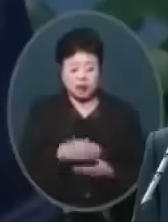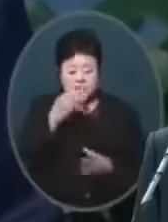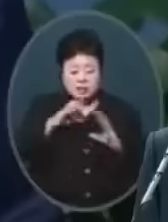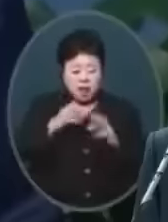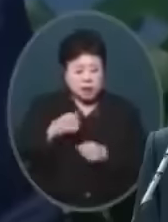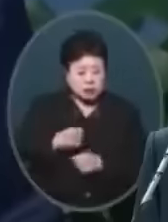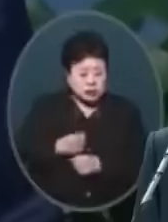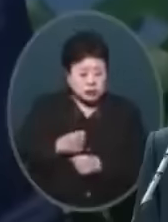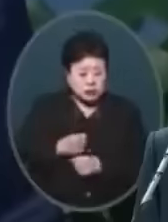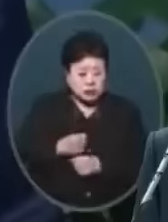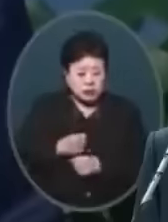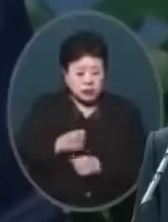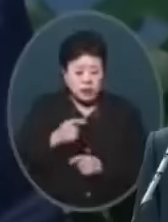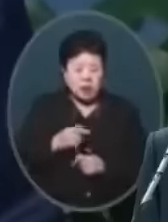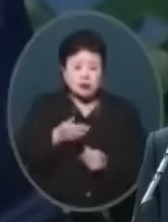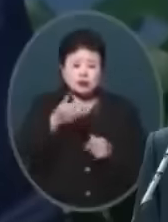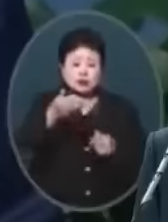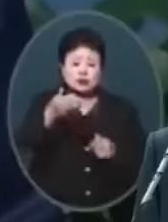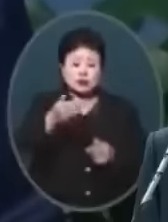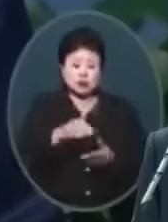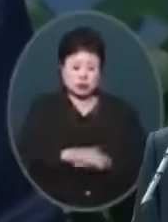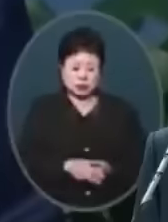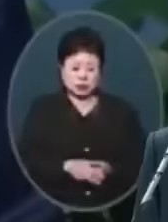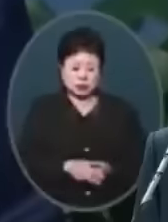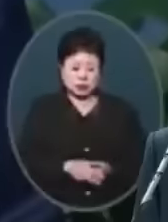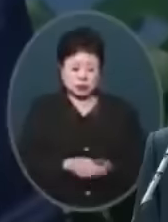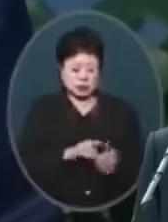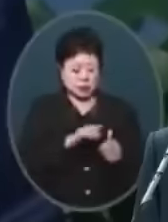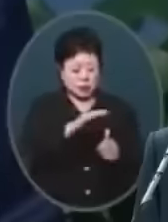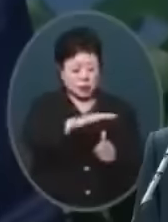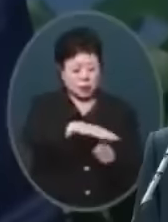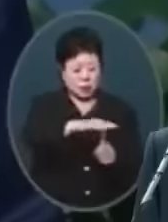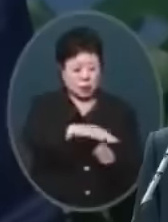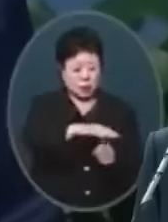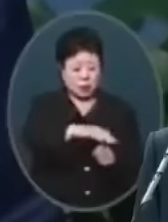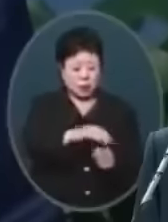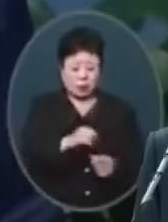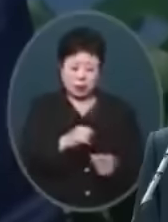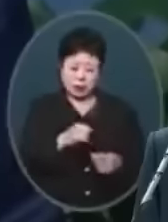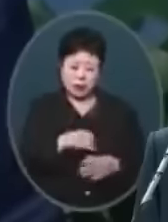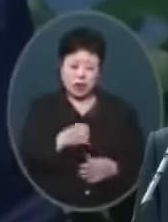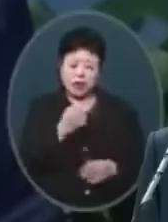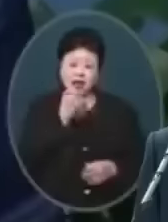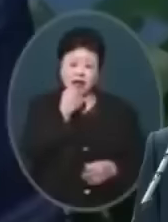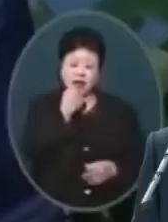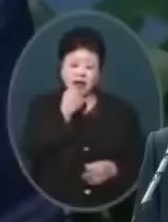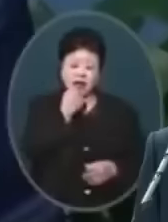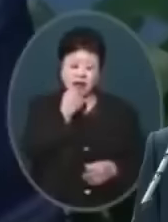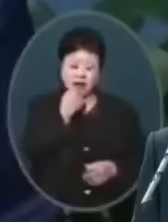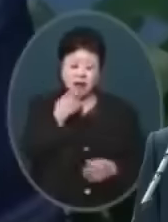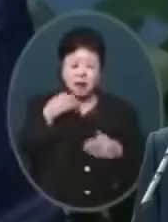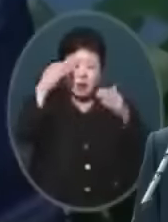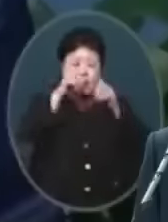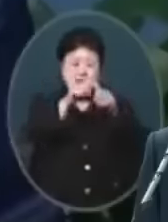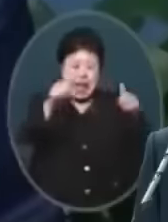이스라엘 군인들도 그 이야기를 듣고 제가 오해를 해도 크게 오해를 한다.